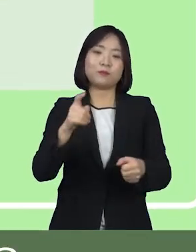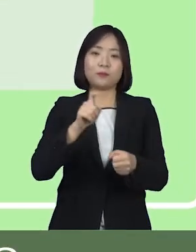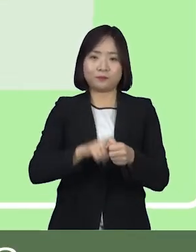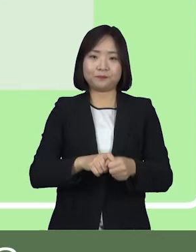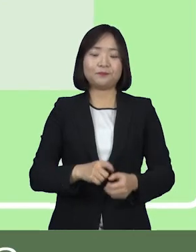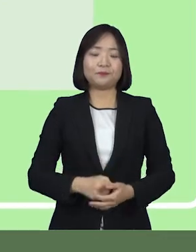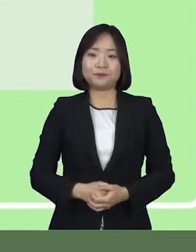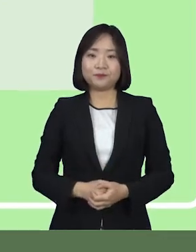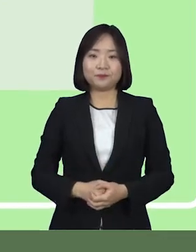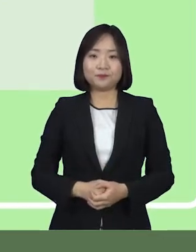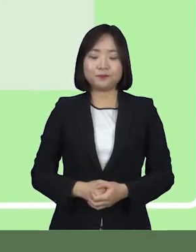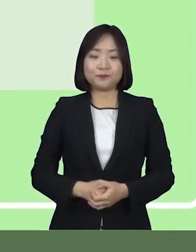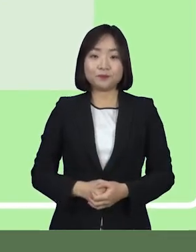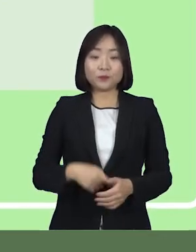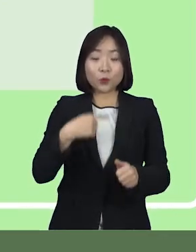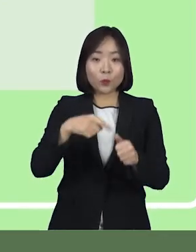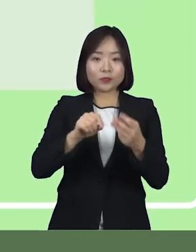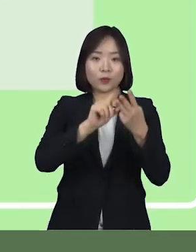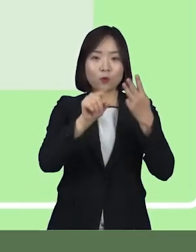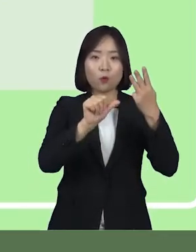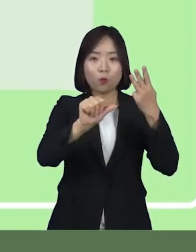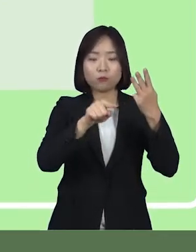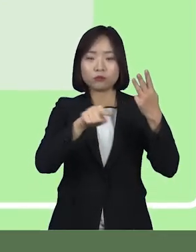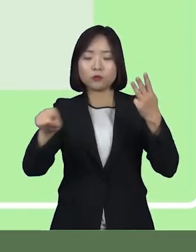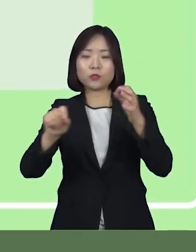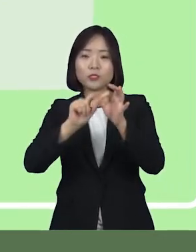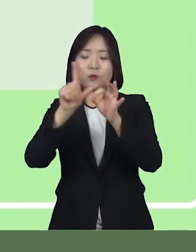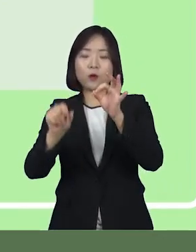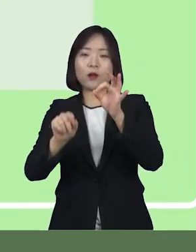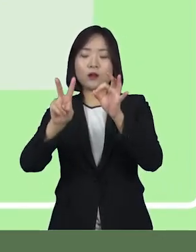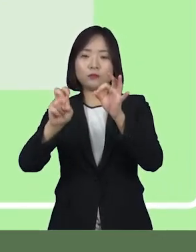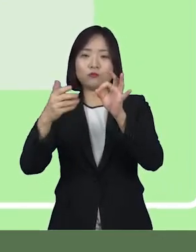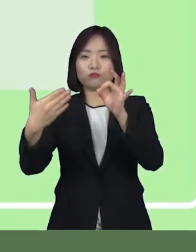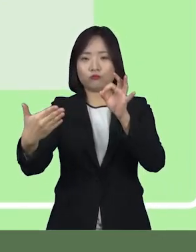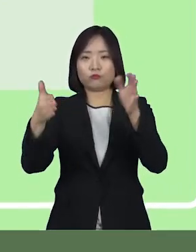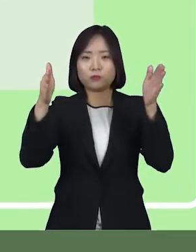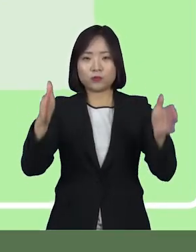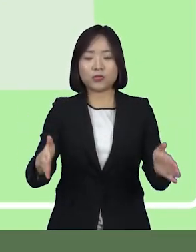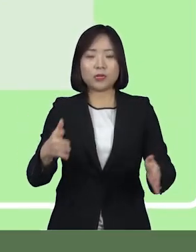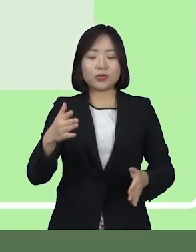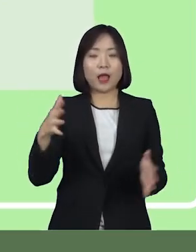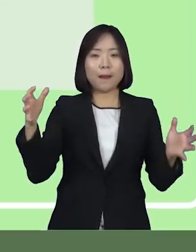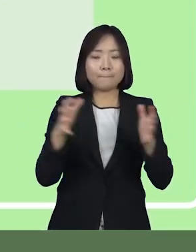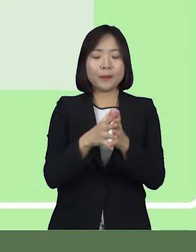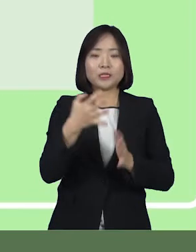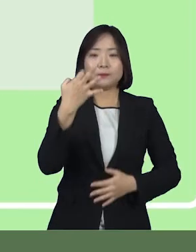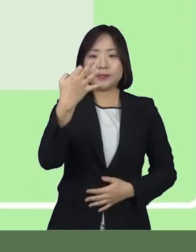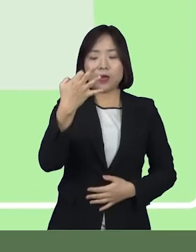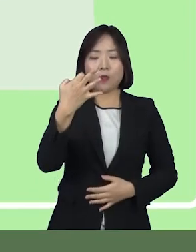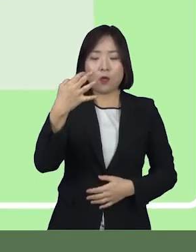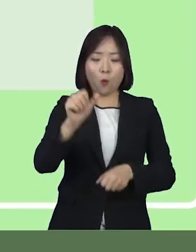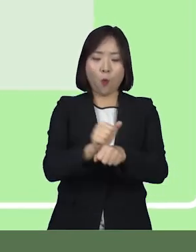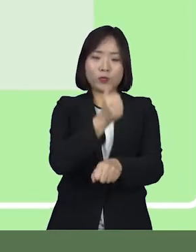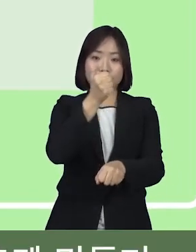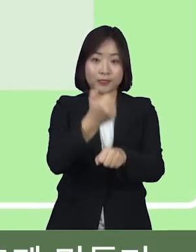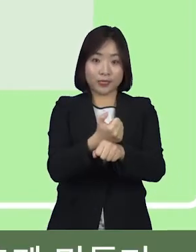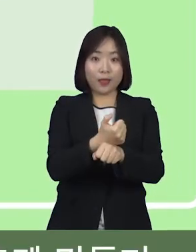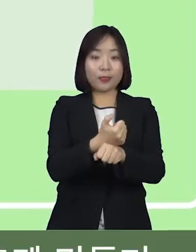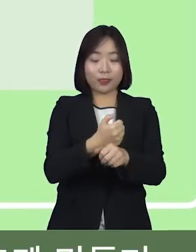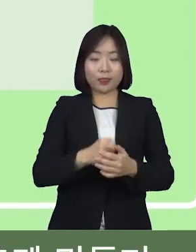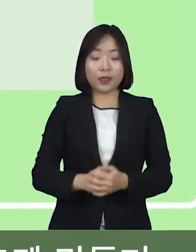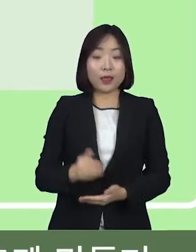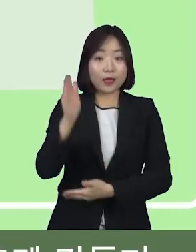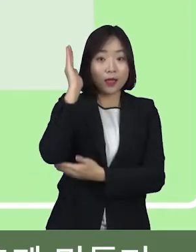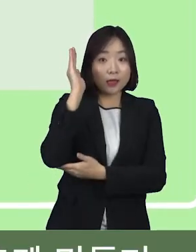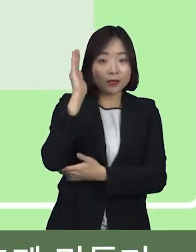마련됐는데요. 교육은 3월 5일부터 10월 29일까지 총 14회 50시간 진행되며